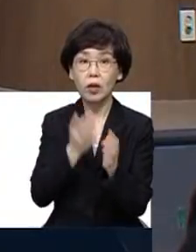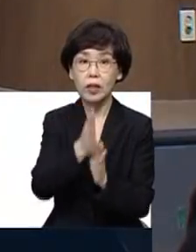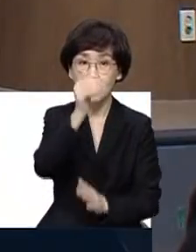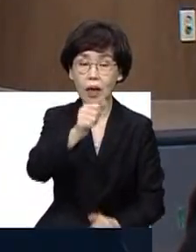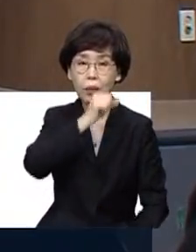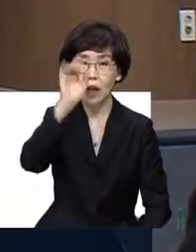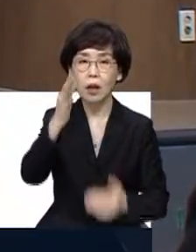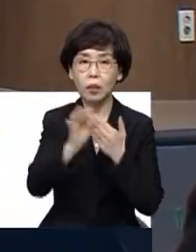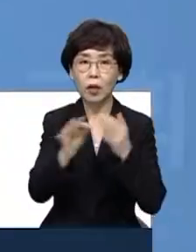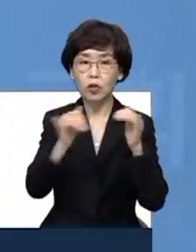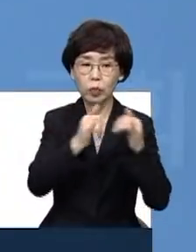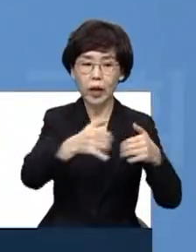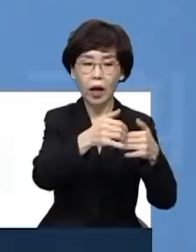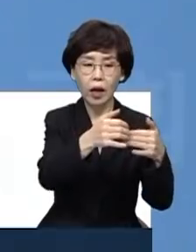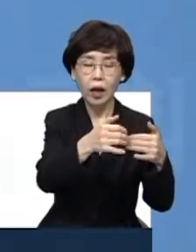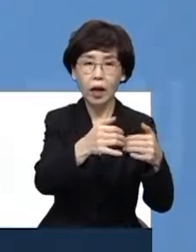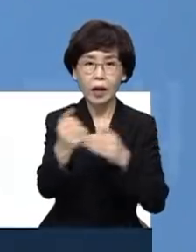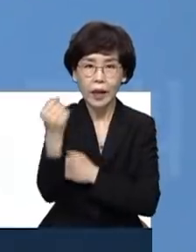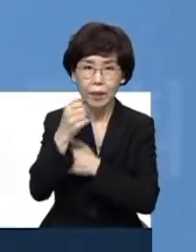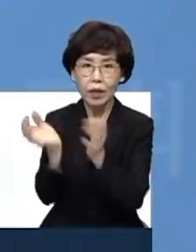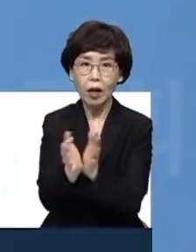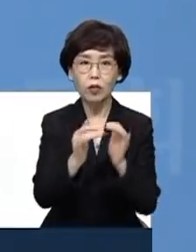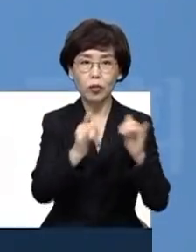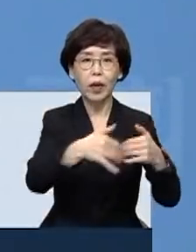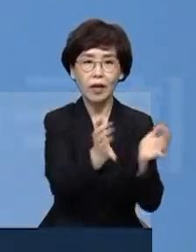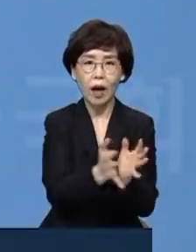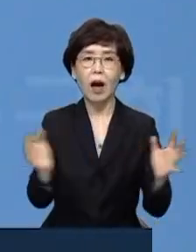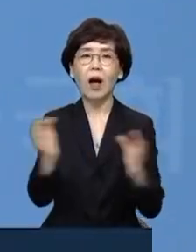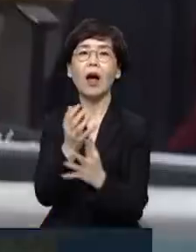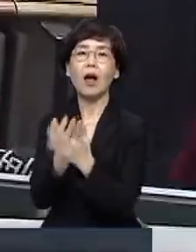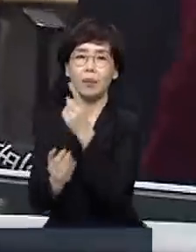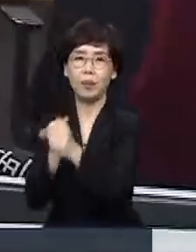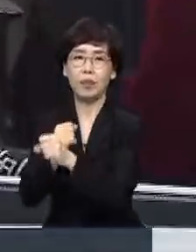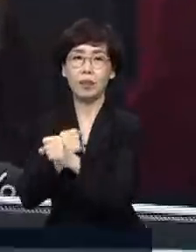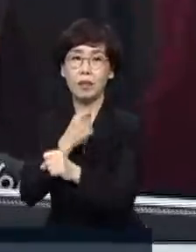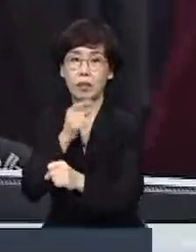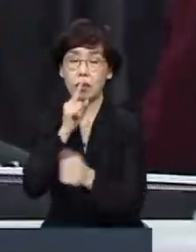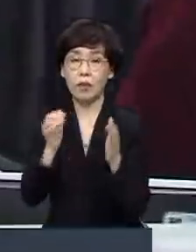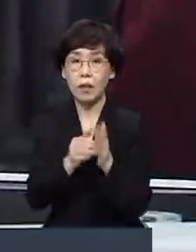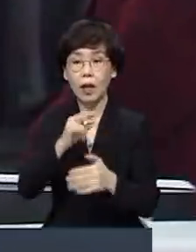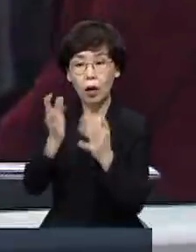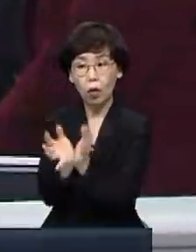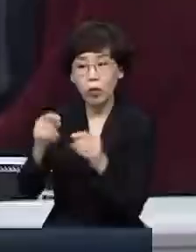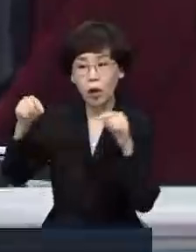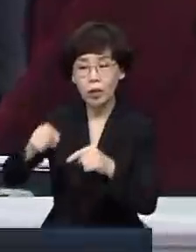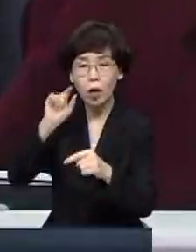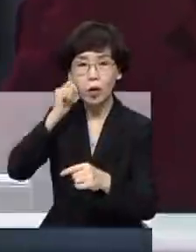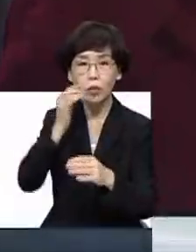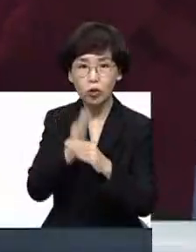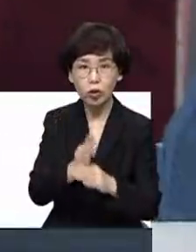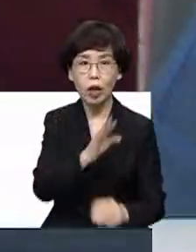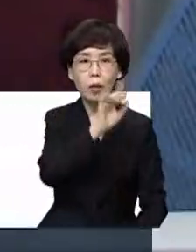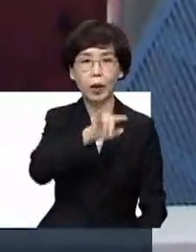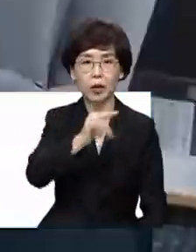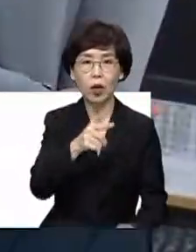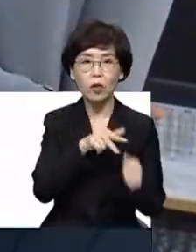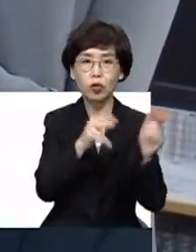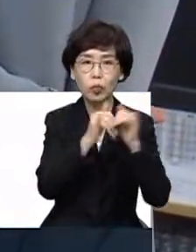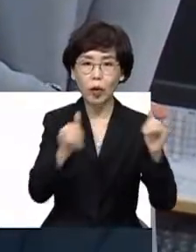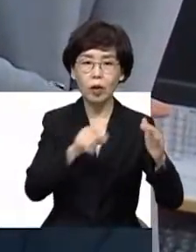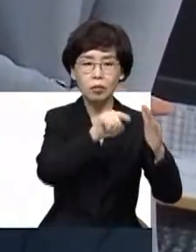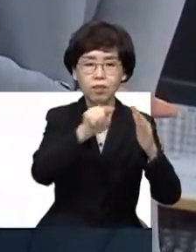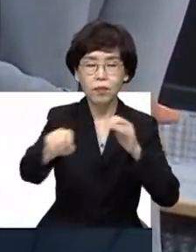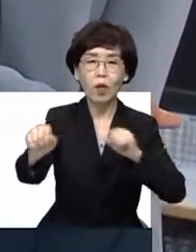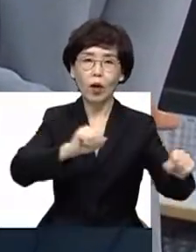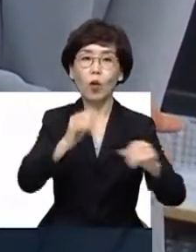국민의당과 국민의힘 합당을 추진하겠다고 밝혔습니다. 야권 협상이 꼬이는 가운데 더불어민주당 박영선 후보는 현장